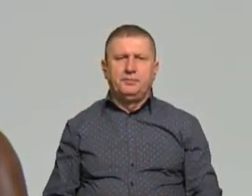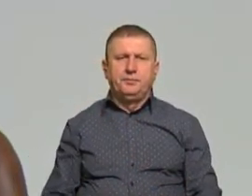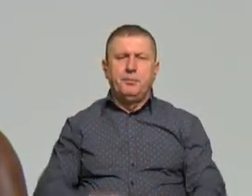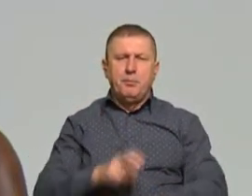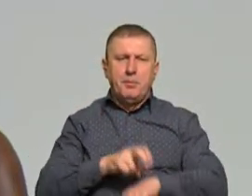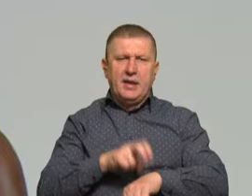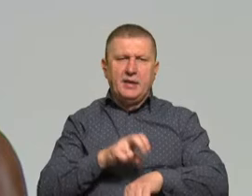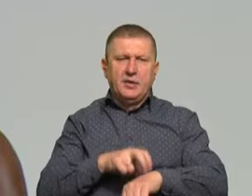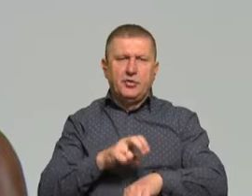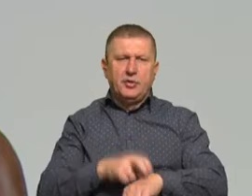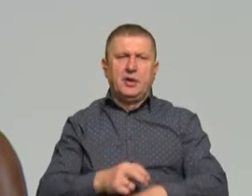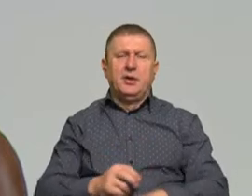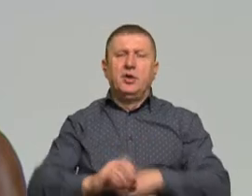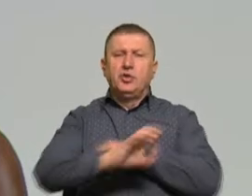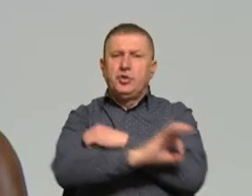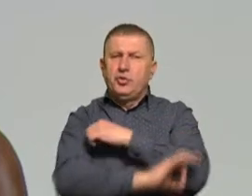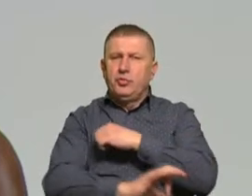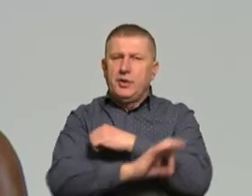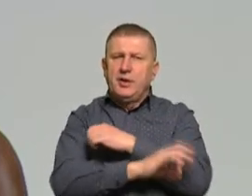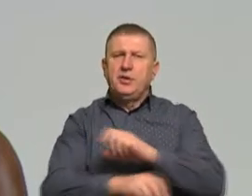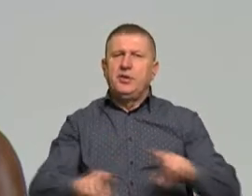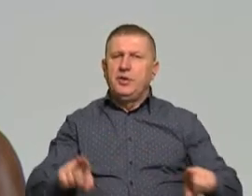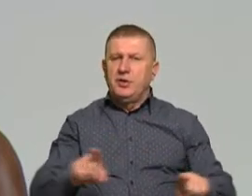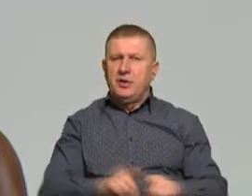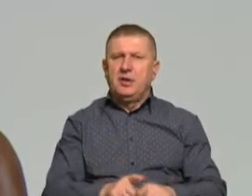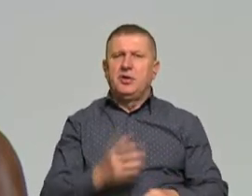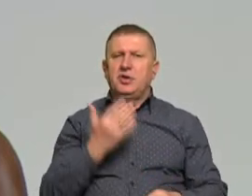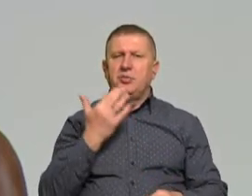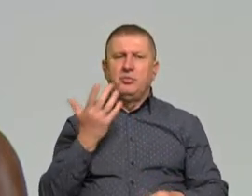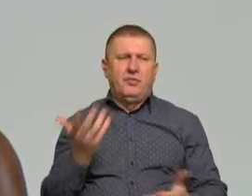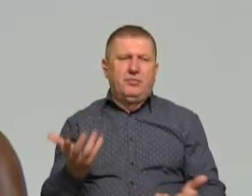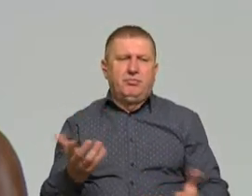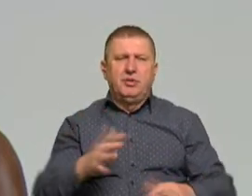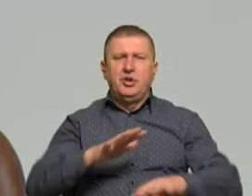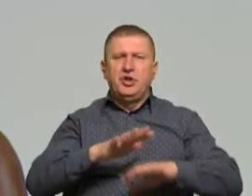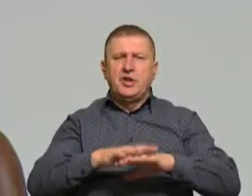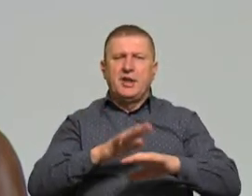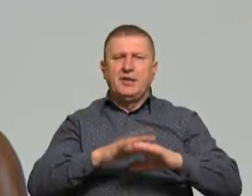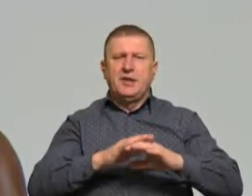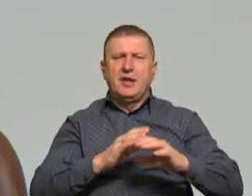również studenci zwracają na to uwagę, że ta siatka połączeń jest niewydolna.